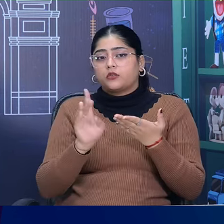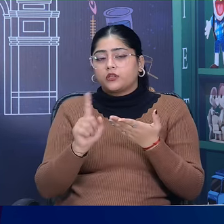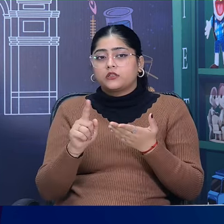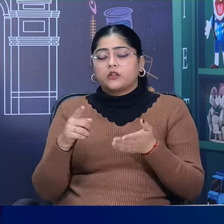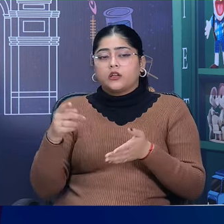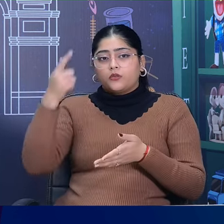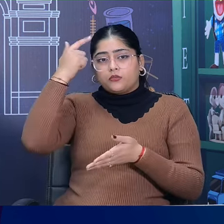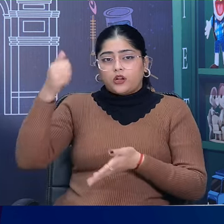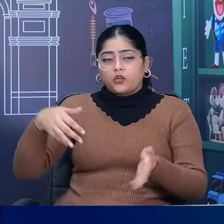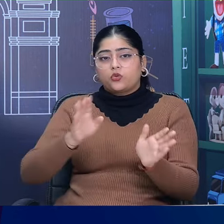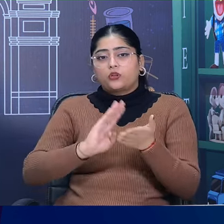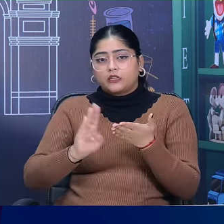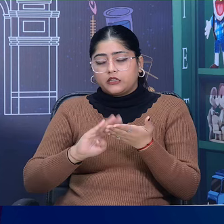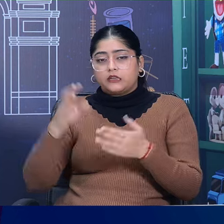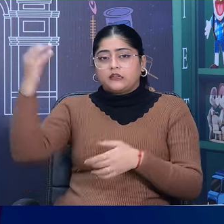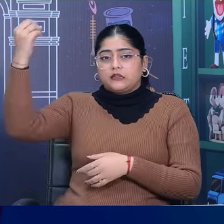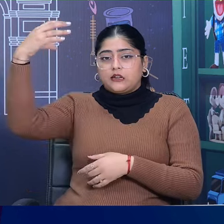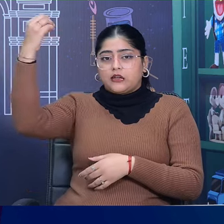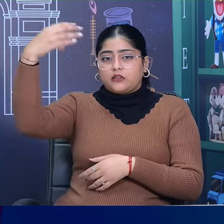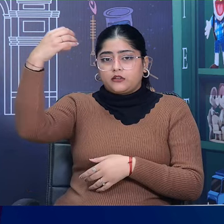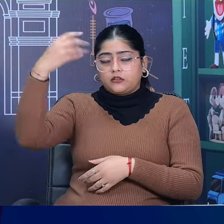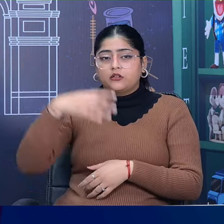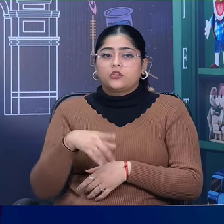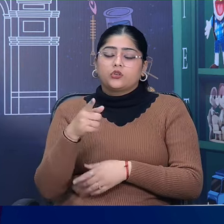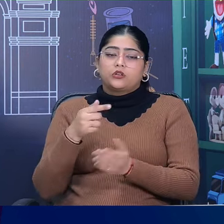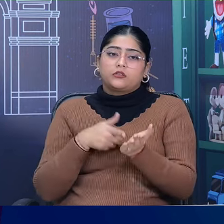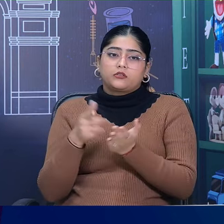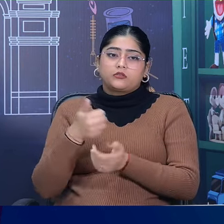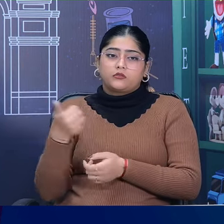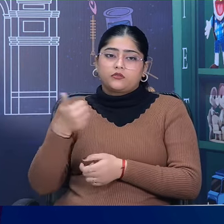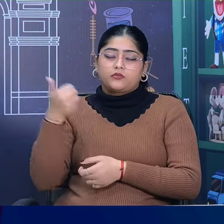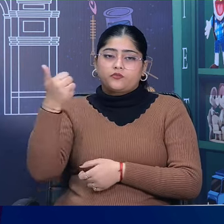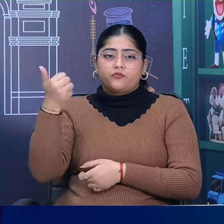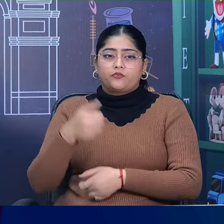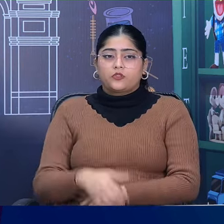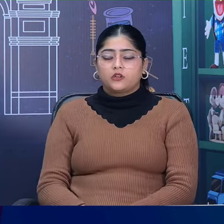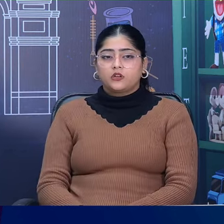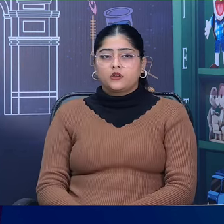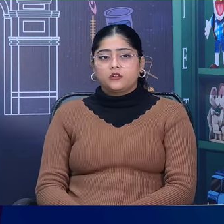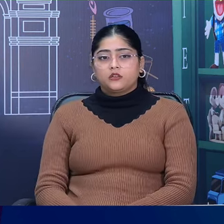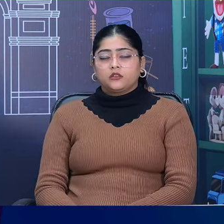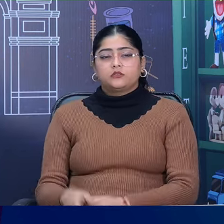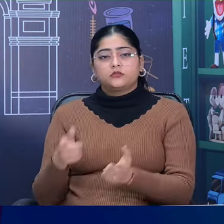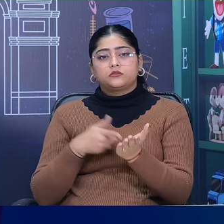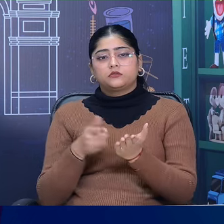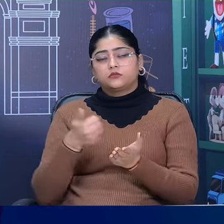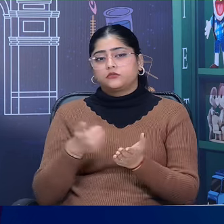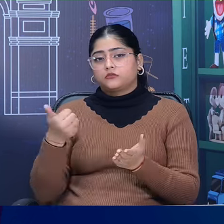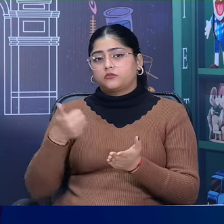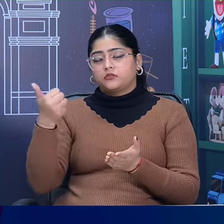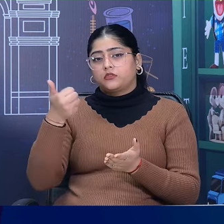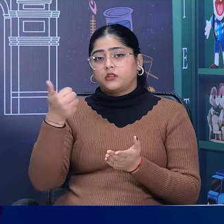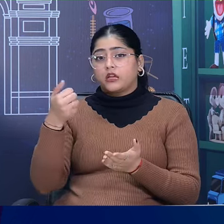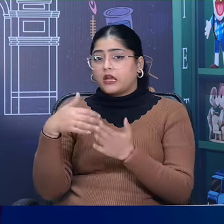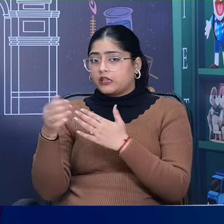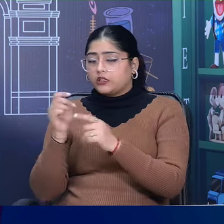लाइटें लगवानी पड़ेंगी यह सारे काम ग्राम पंचायत के होते हैं जी और ग्राम पंचायत जो भी काम करेगी वो ग्राम सभा अप्रूव